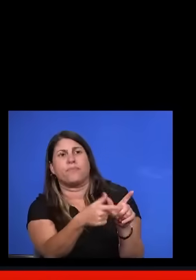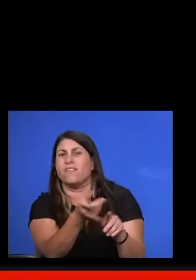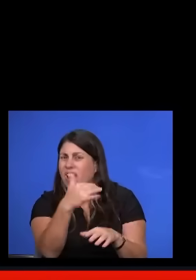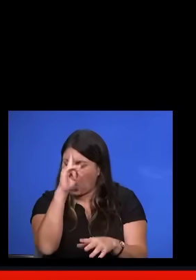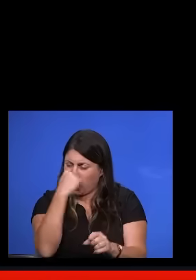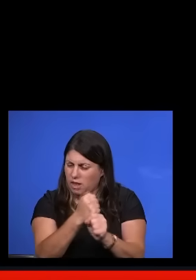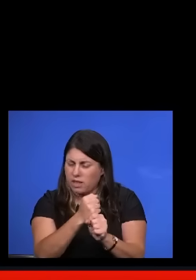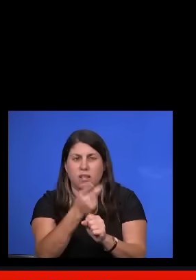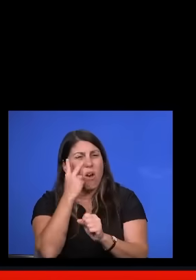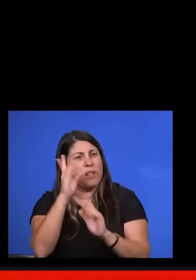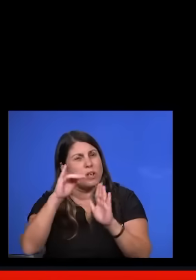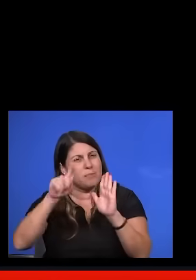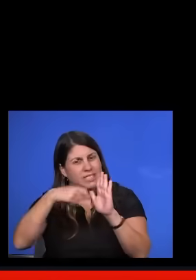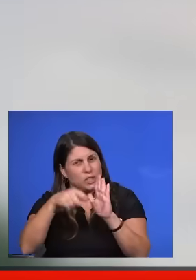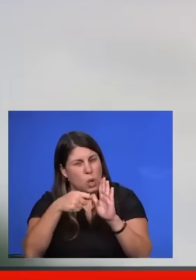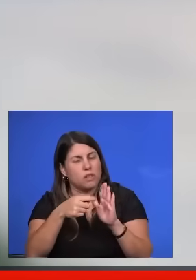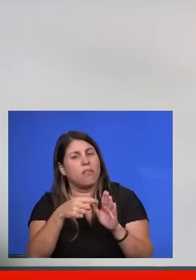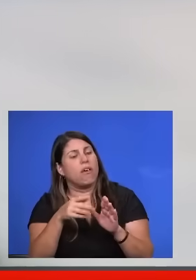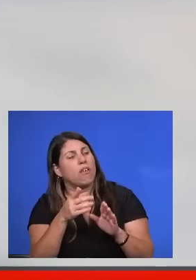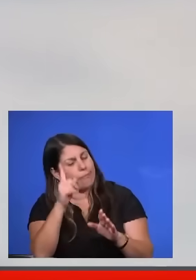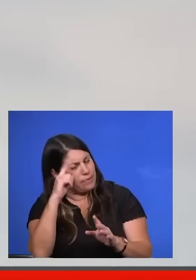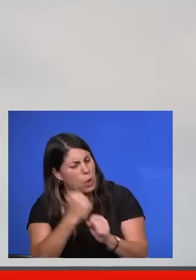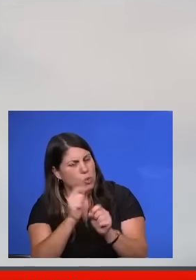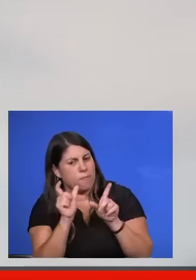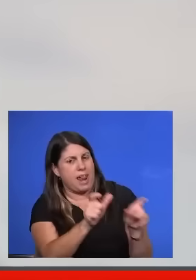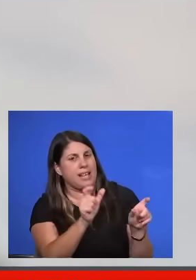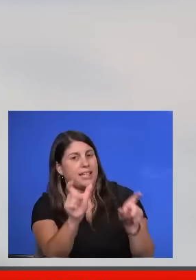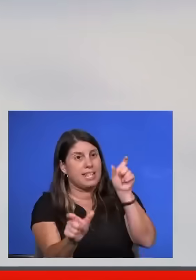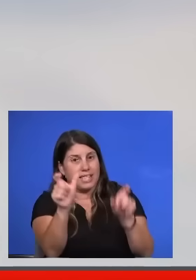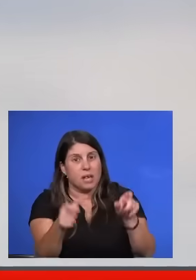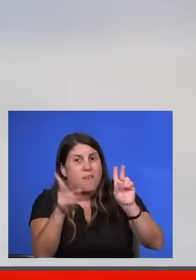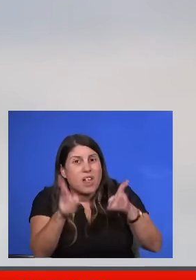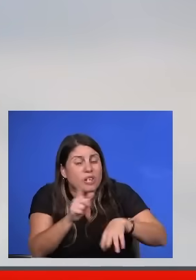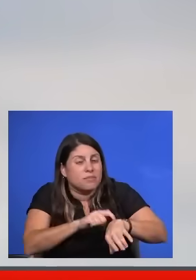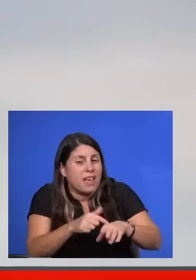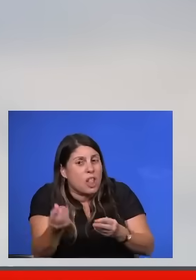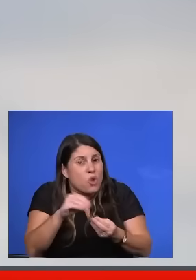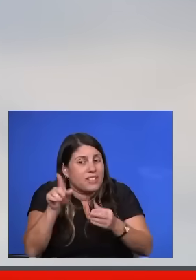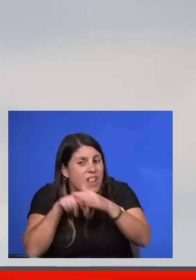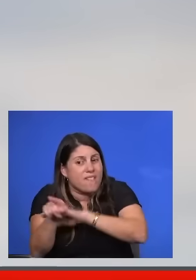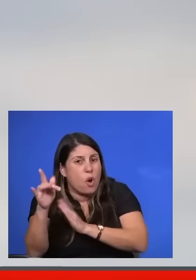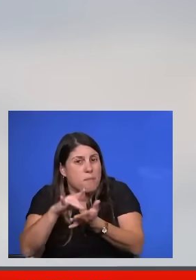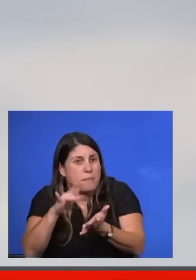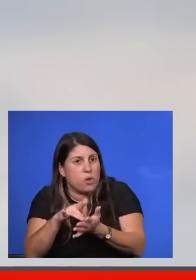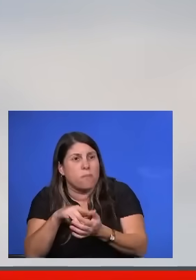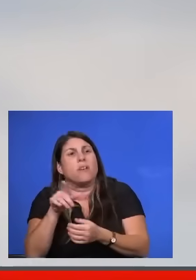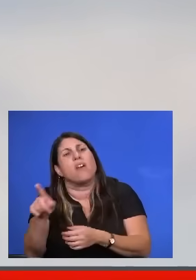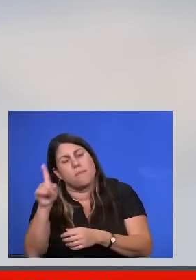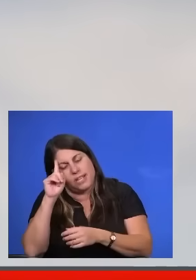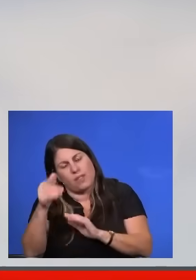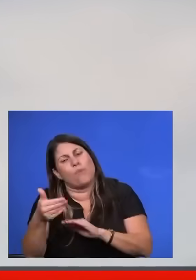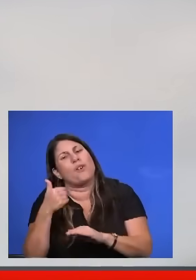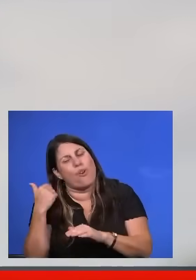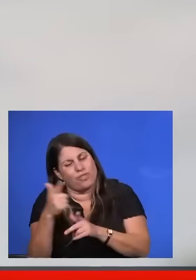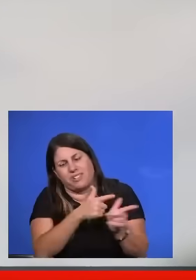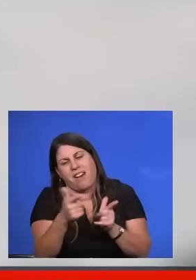בסרטון, להגן על האזרחים ולאפשר להם זמן נוסף להימלט מהמקום. הם ידעו מראש שהקרב הוא אבוד, אבל בחירוף